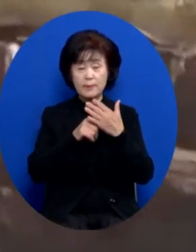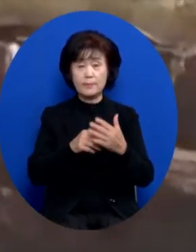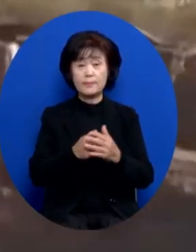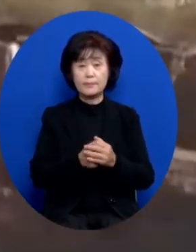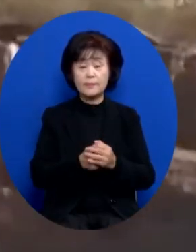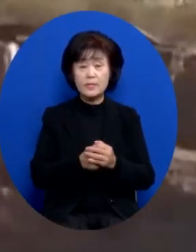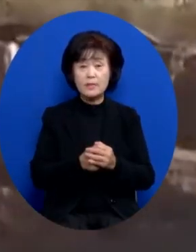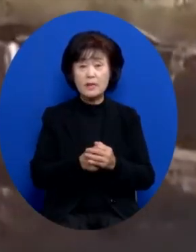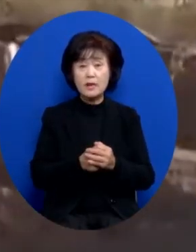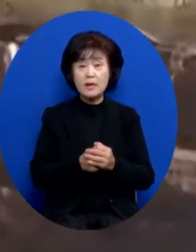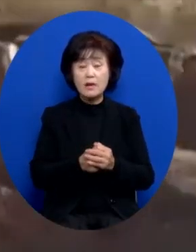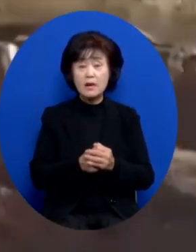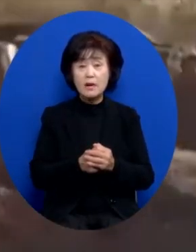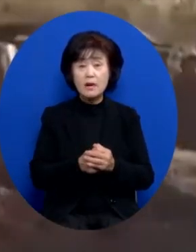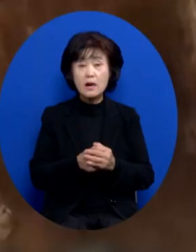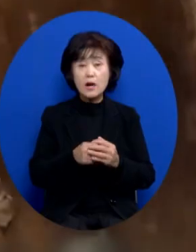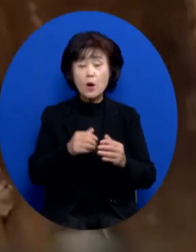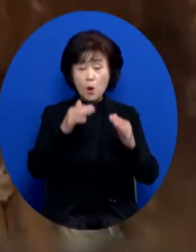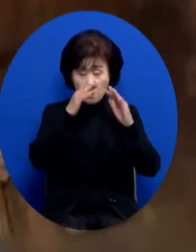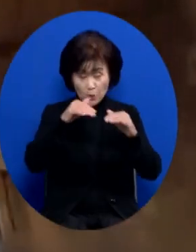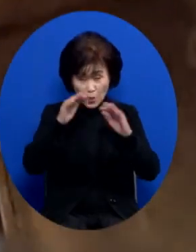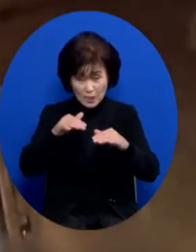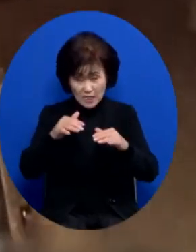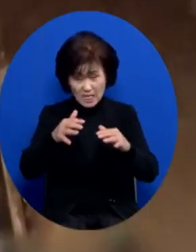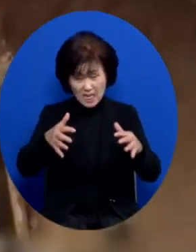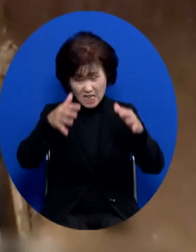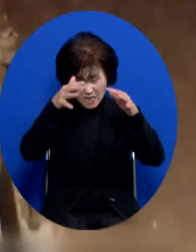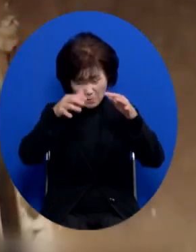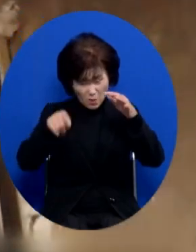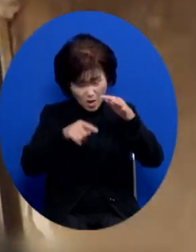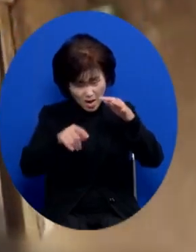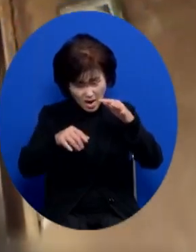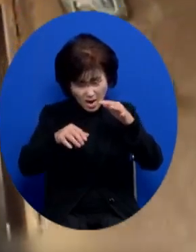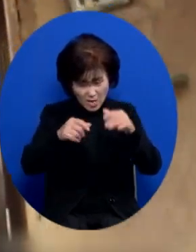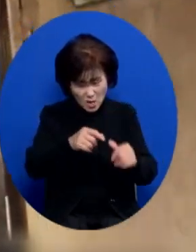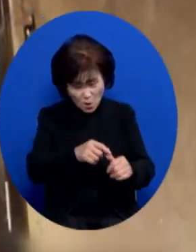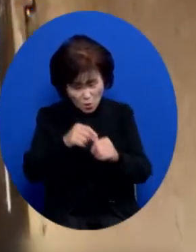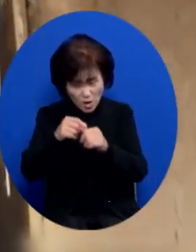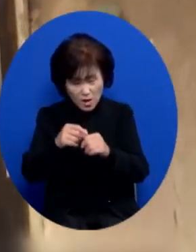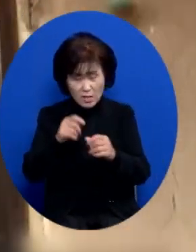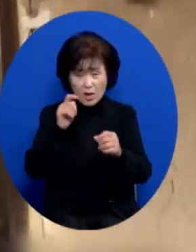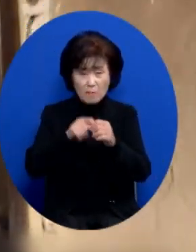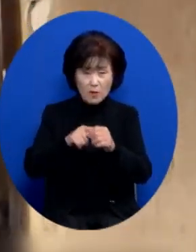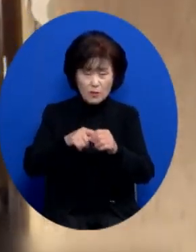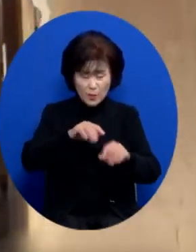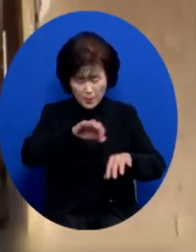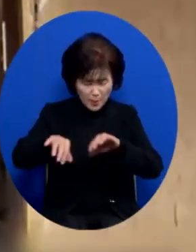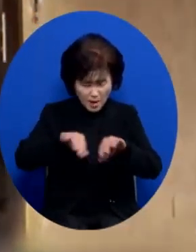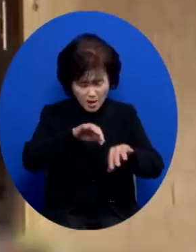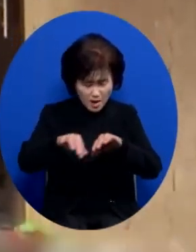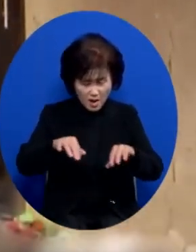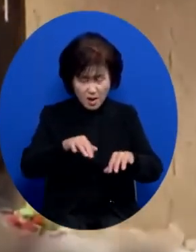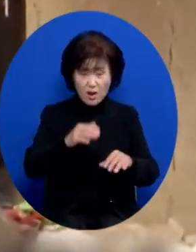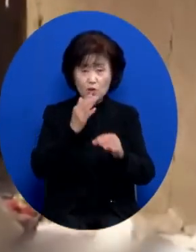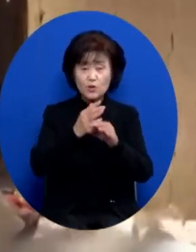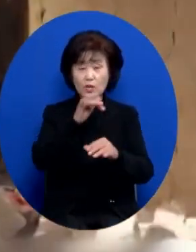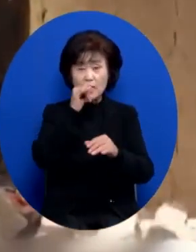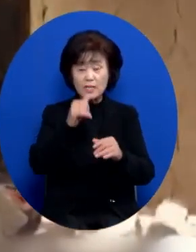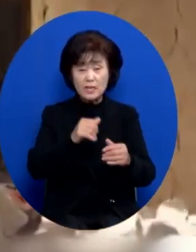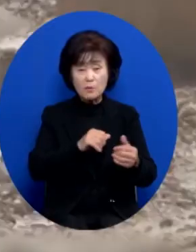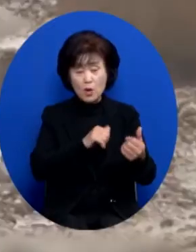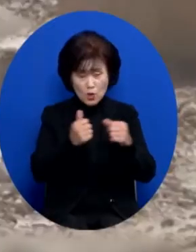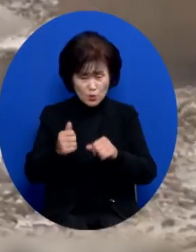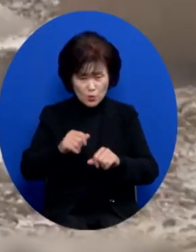인도주의 업무 조정국은 무너진 건물 아래에 깔린 사람들을 구하기 위해 수색 구조 작업을 펼치고 있다며 사상자 숫자가